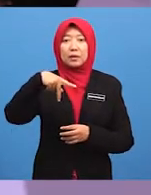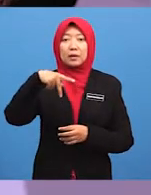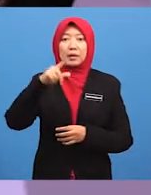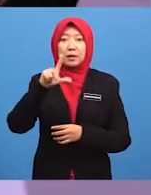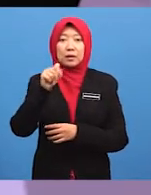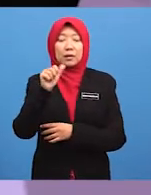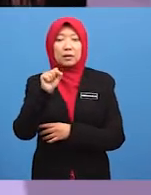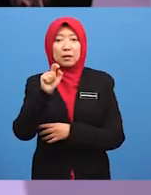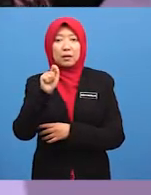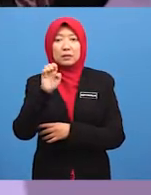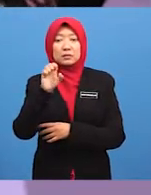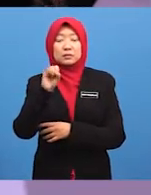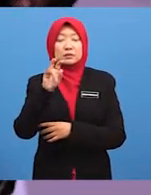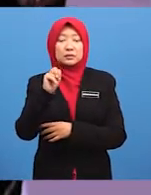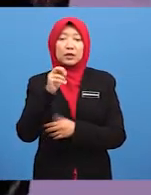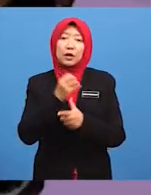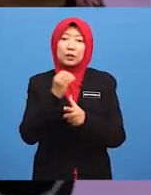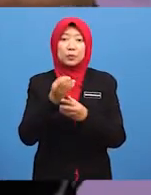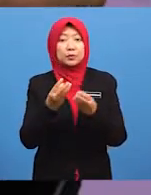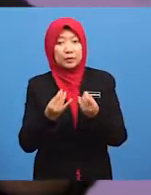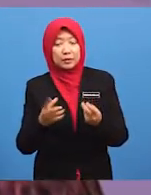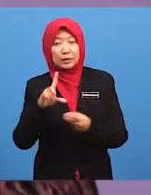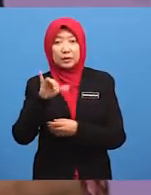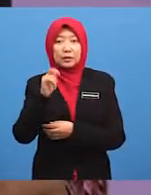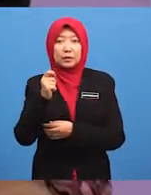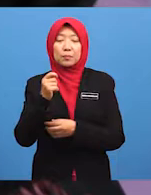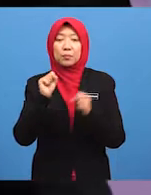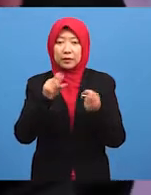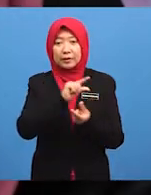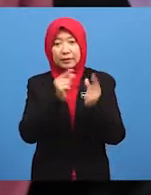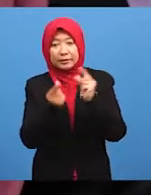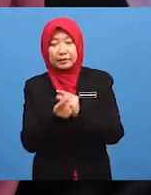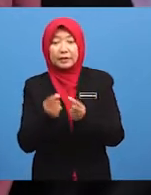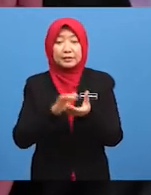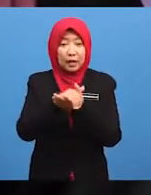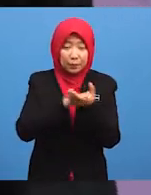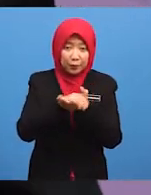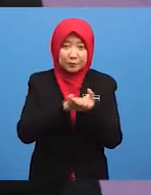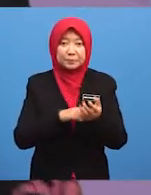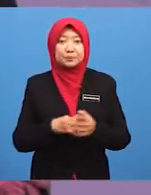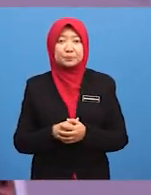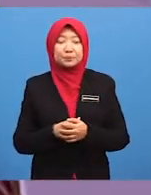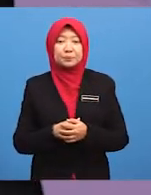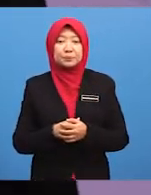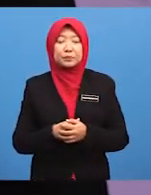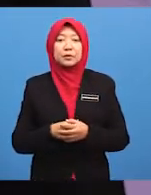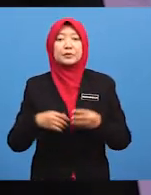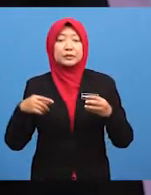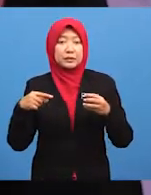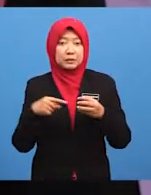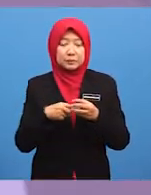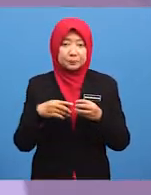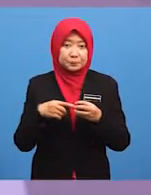plastisin atau tanah liat yang boleh digantikan dengan sabun. Ketiga, lidi yang